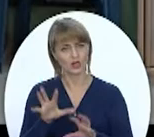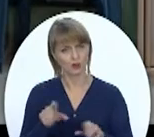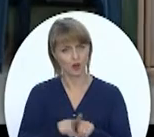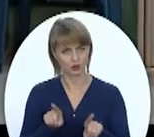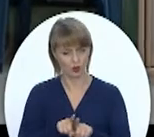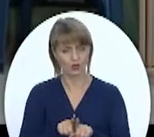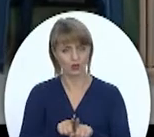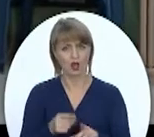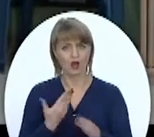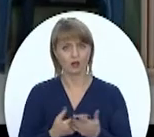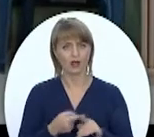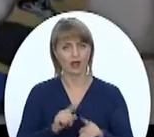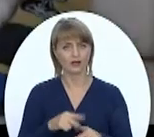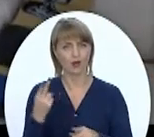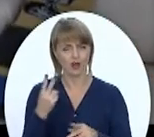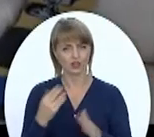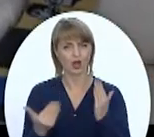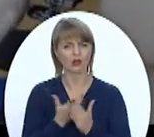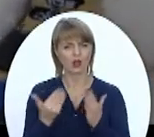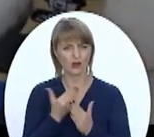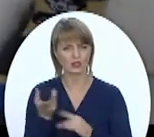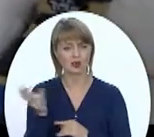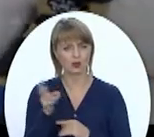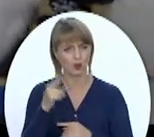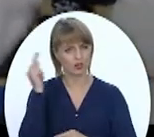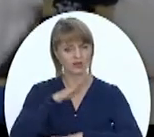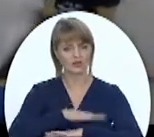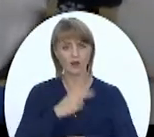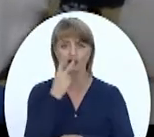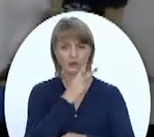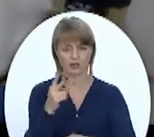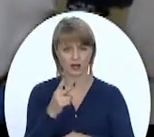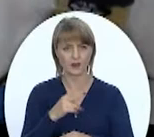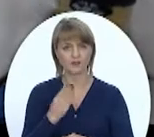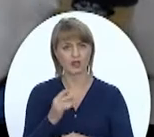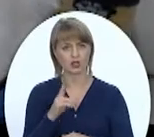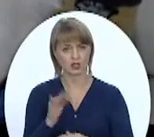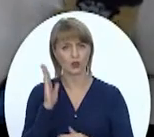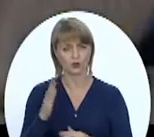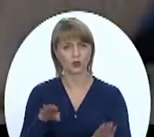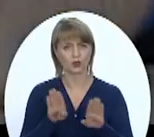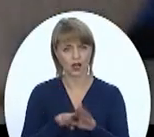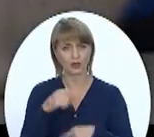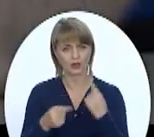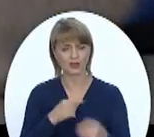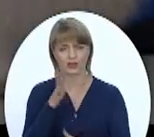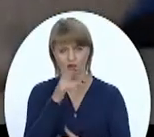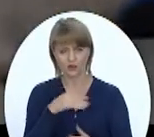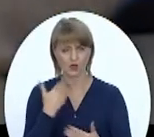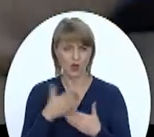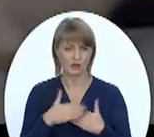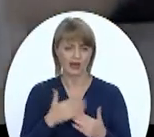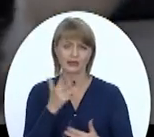тоже. Вот эта парочка новобранцев приходит на занятия посмотреть. Щенки будут так проводить время еще около